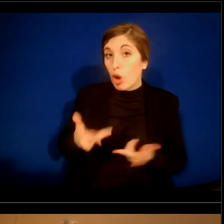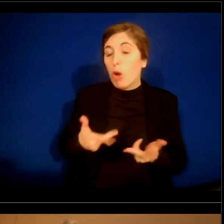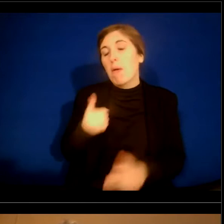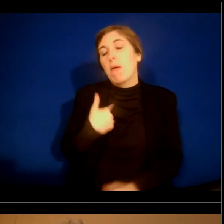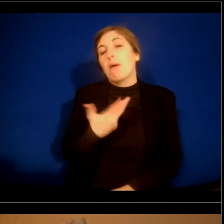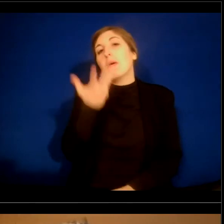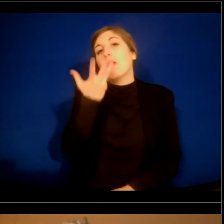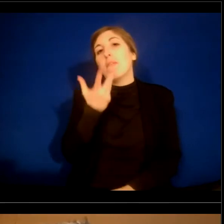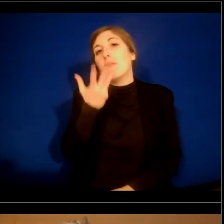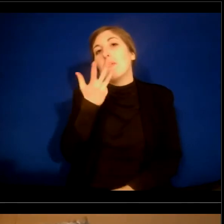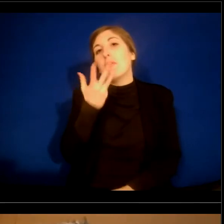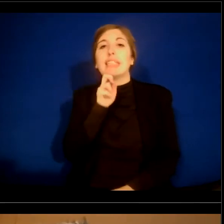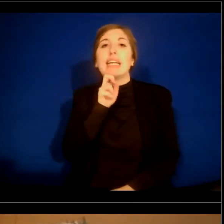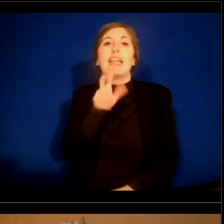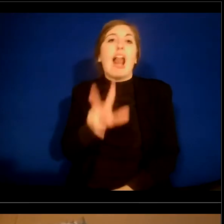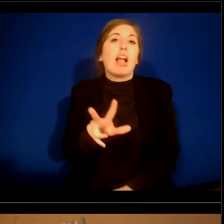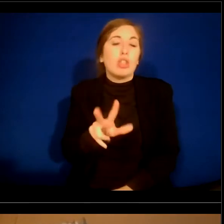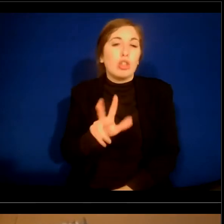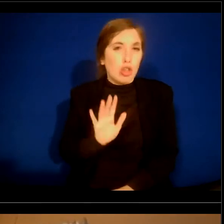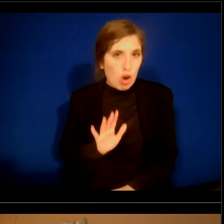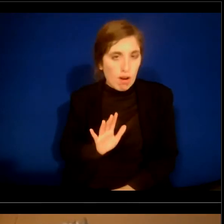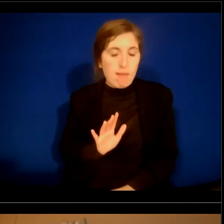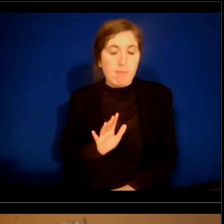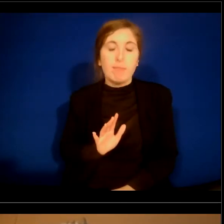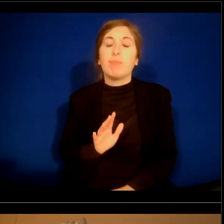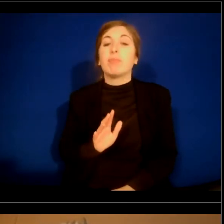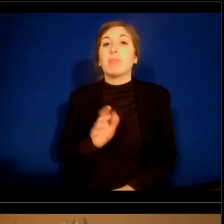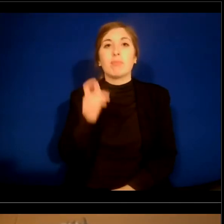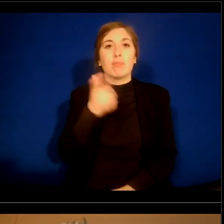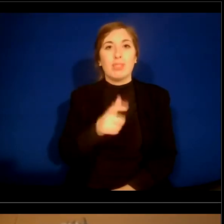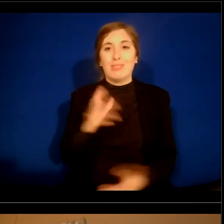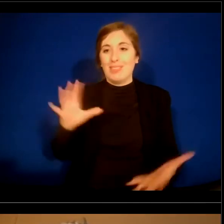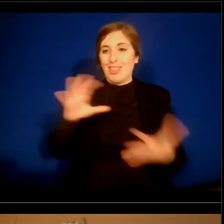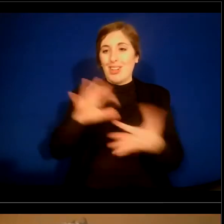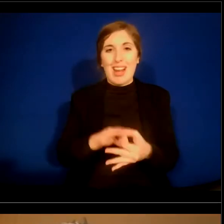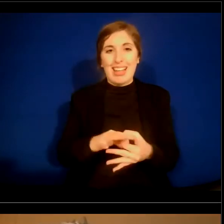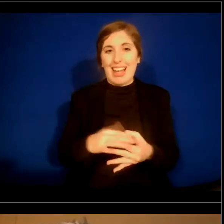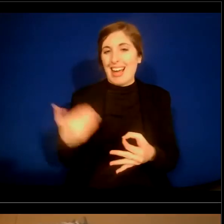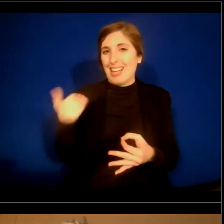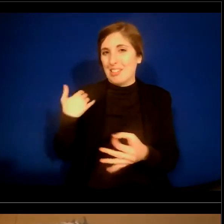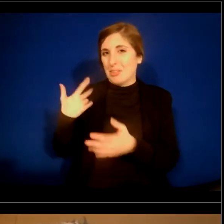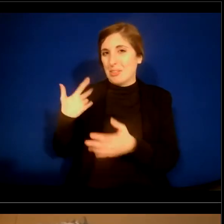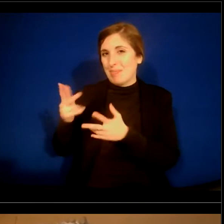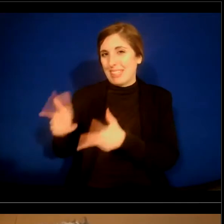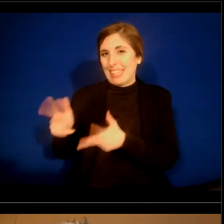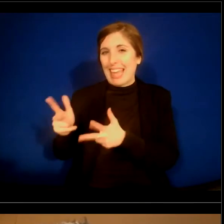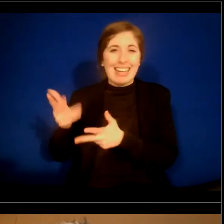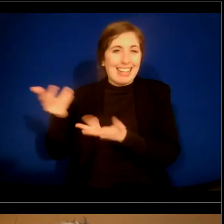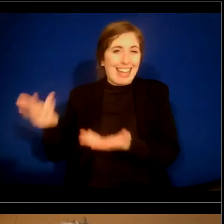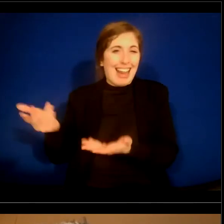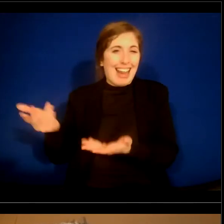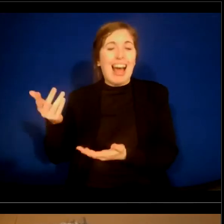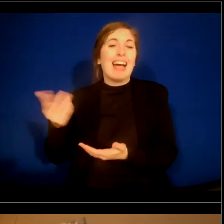una segnalazione proprio frutto anche di questa chiacchiera a cui facevo riferimento prima con la psicologa